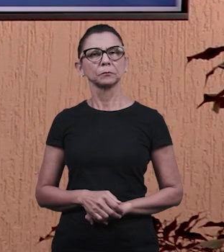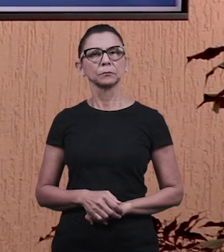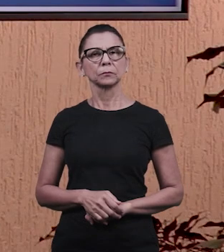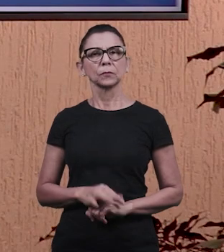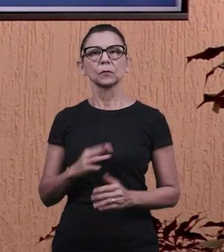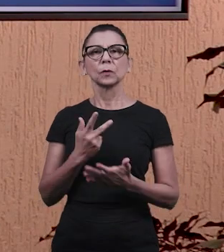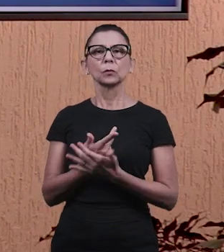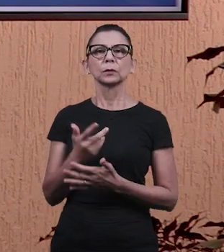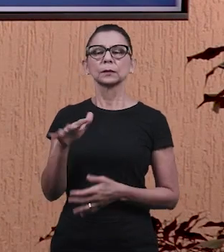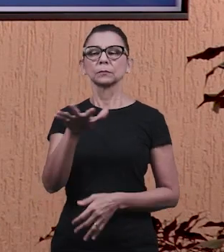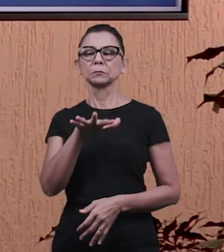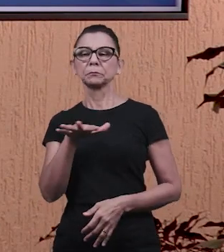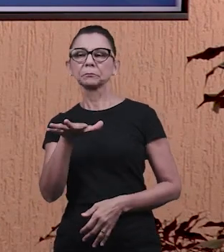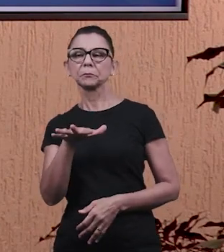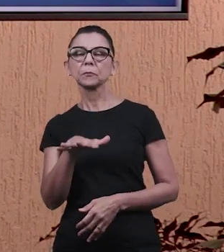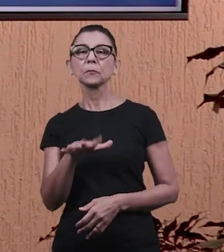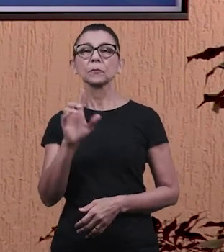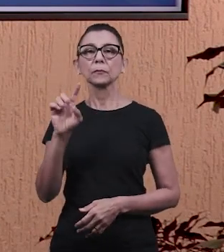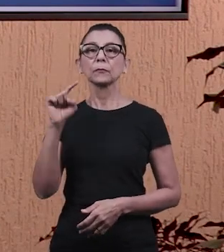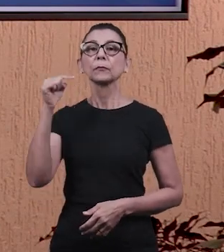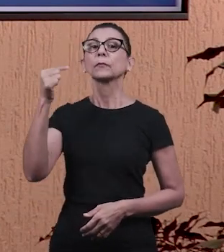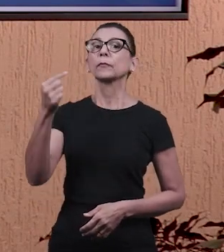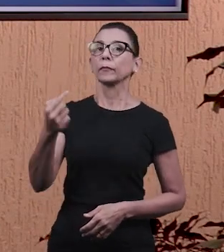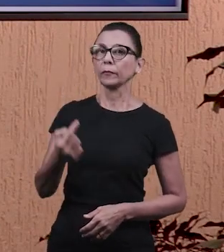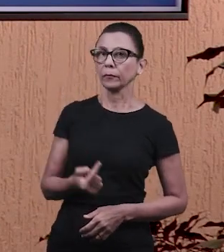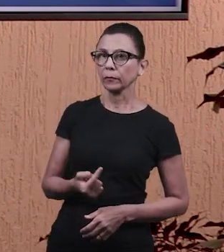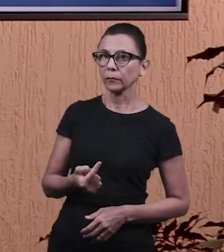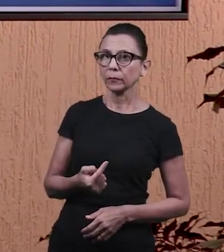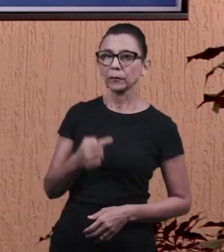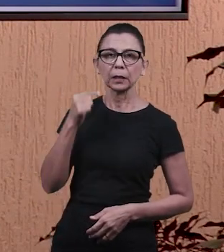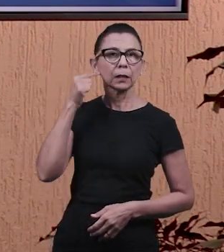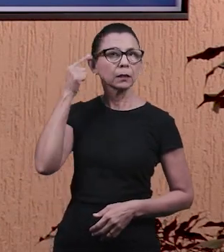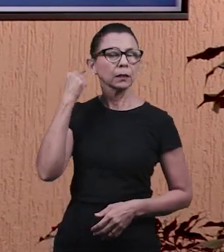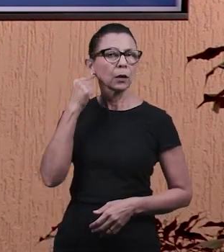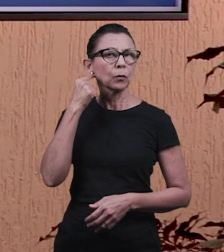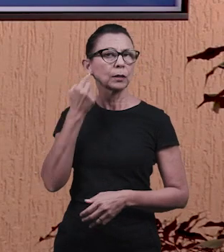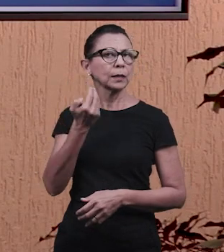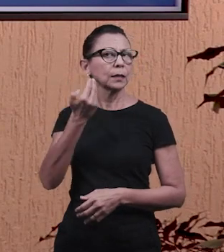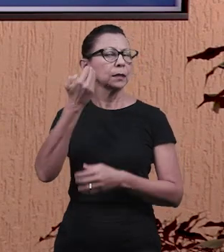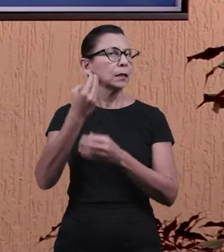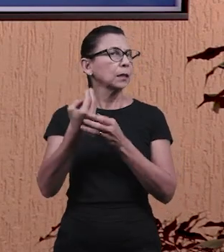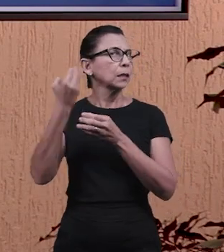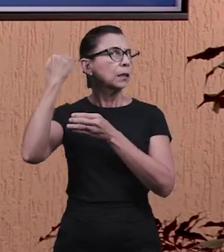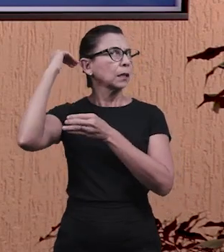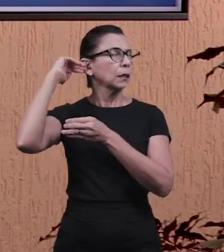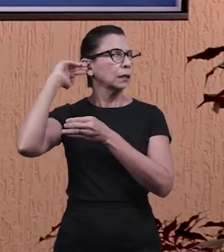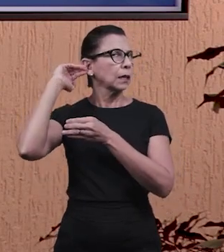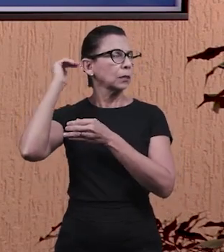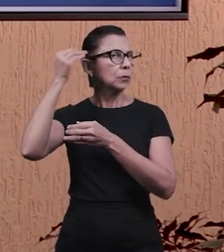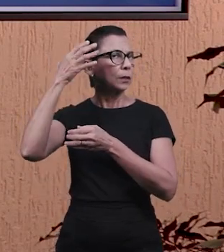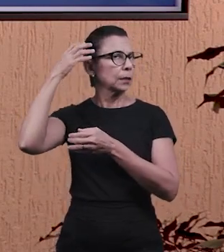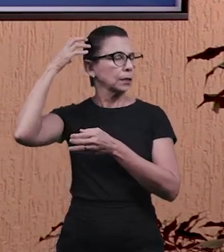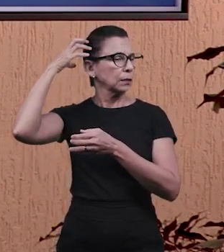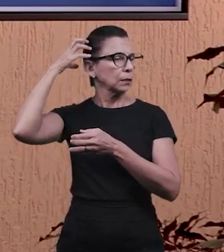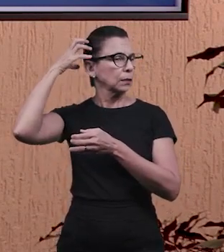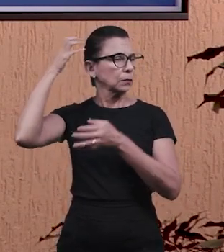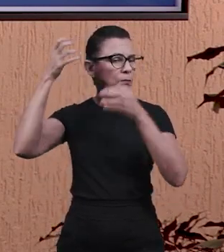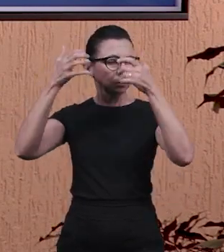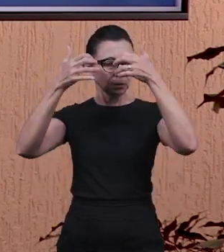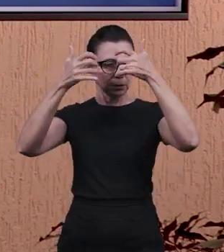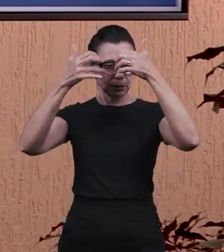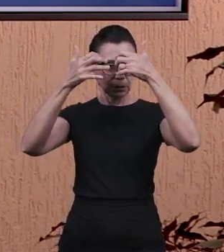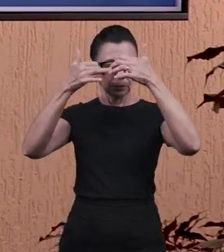развитие слуха. И то, что происходит в нашем мозгу, это и есть